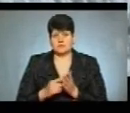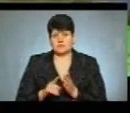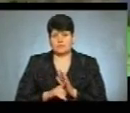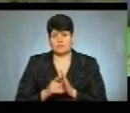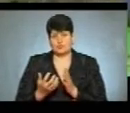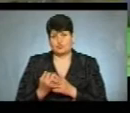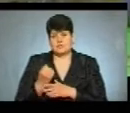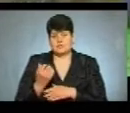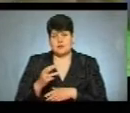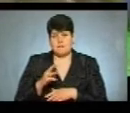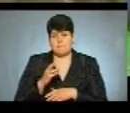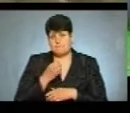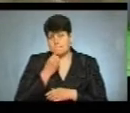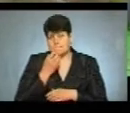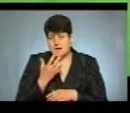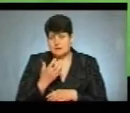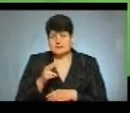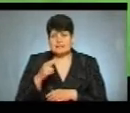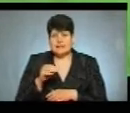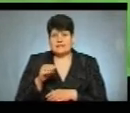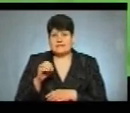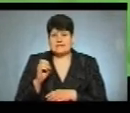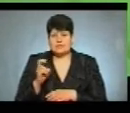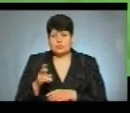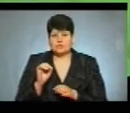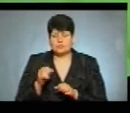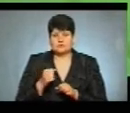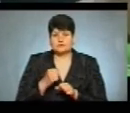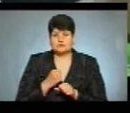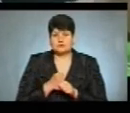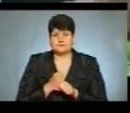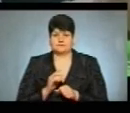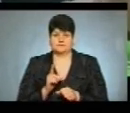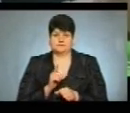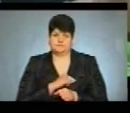мак. Дар'я Тислюк заробила мак, який можна пришпилити до вбрання.